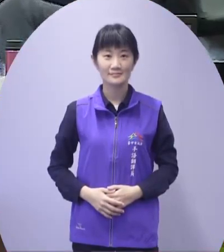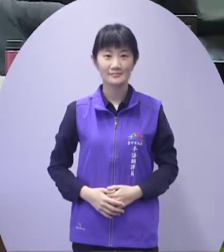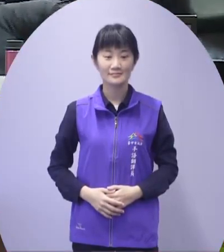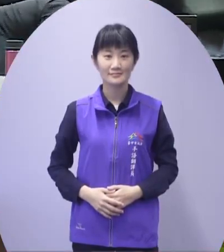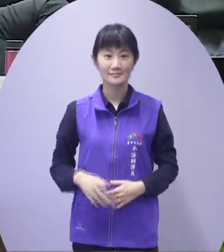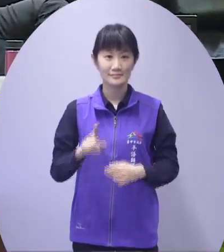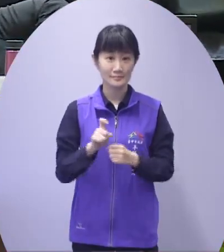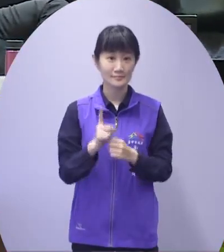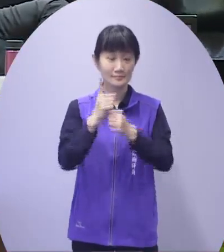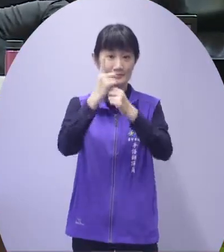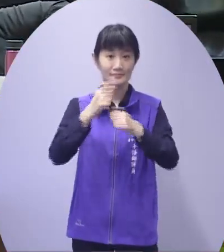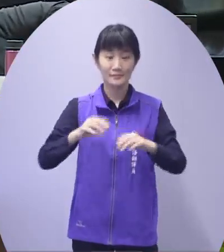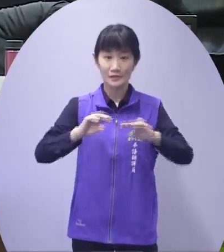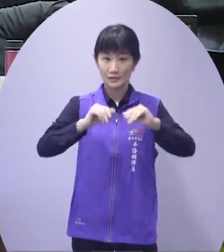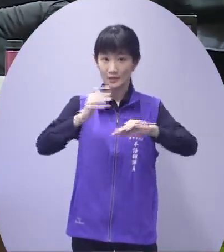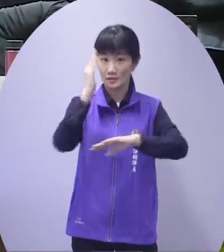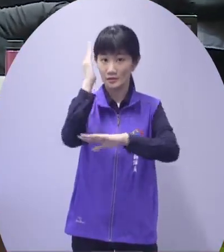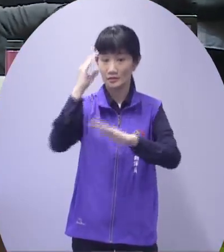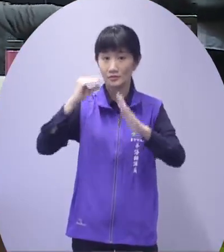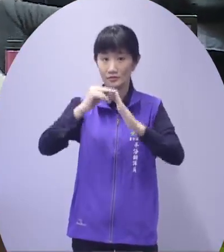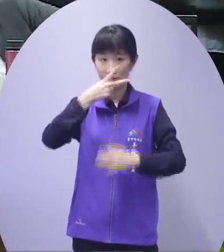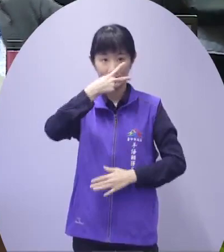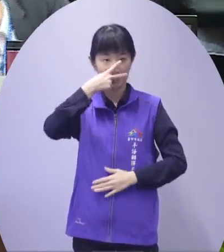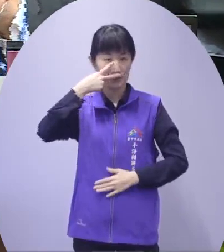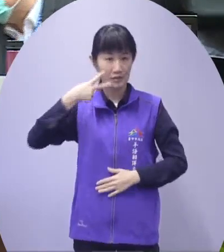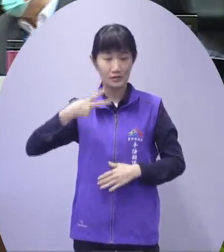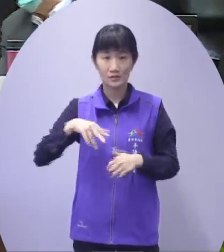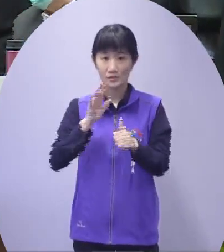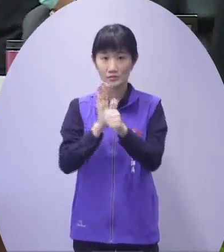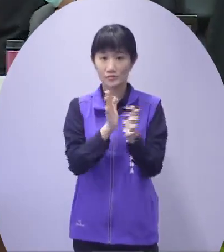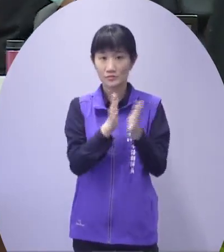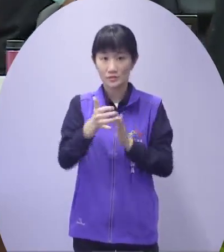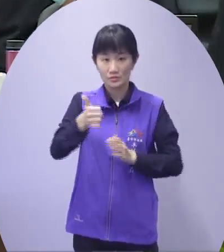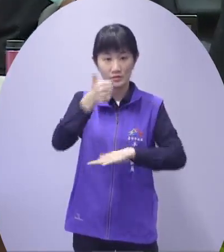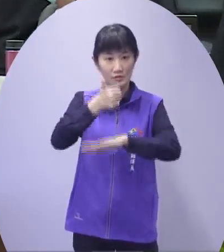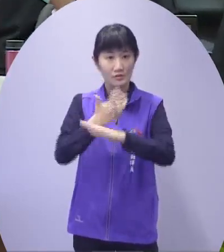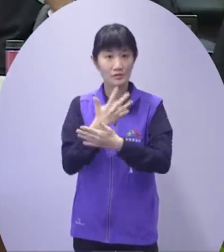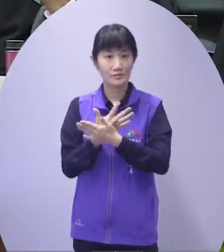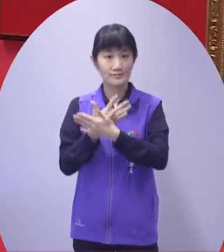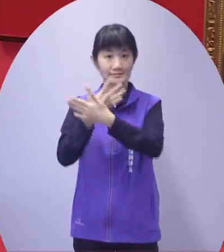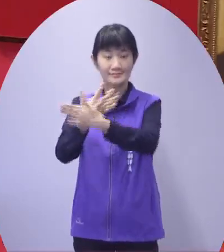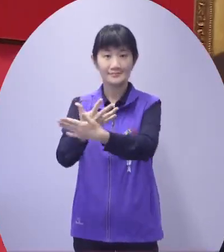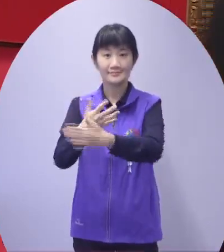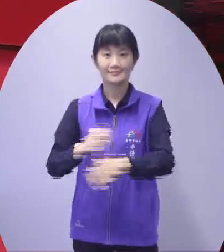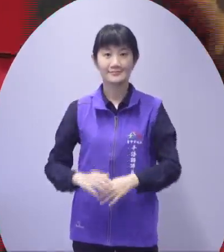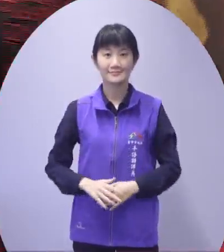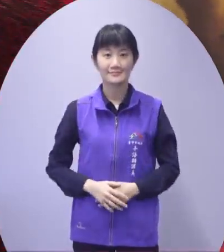第十一位，地震局赖环境助理员，请上台授奖。